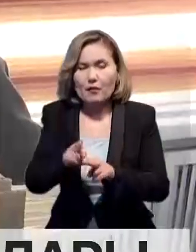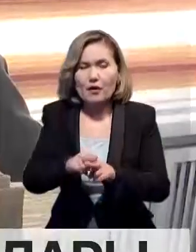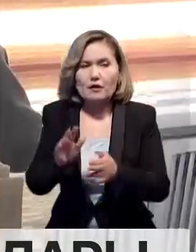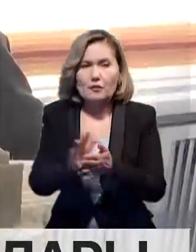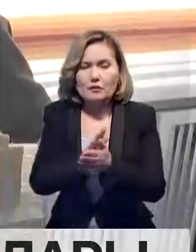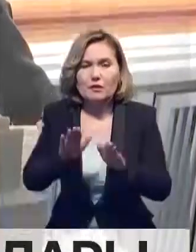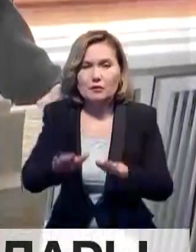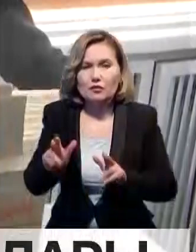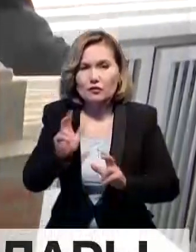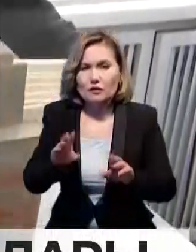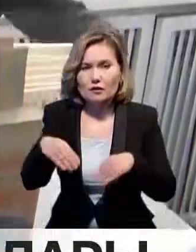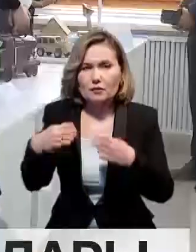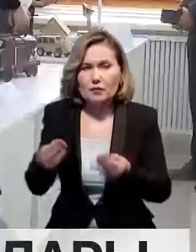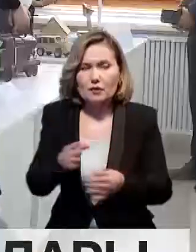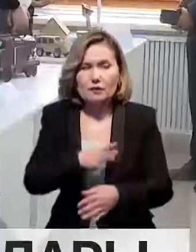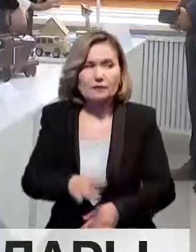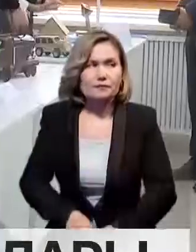гранттарын ұсынып отыр.